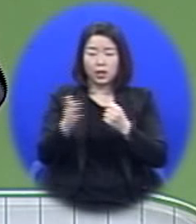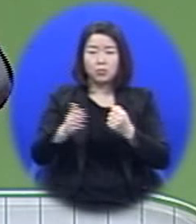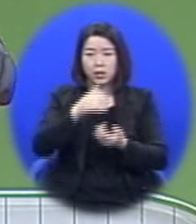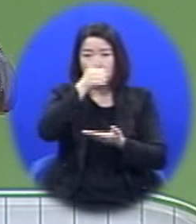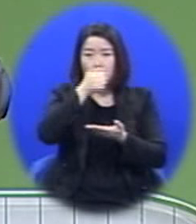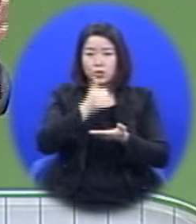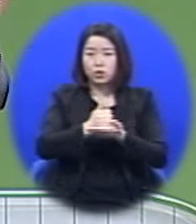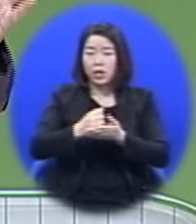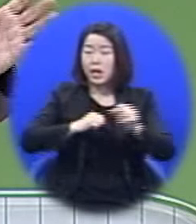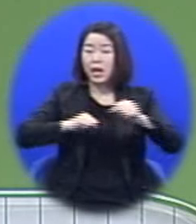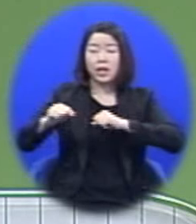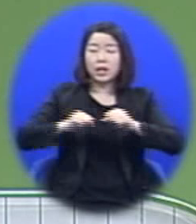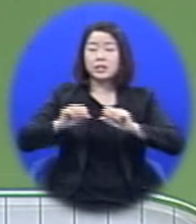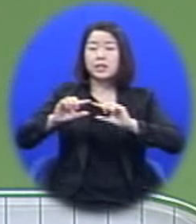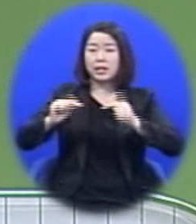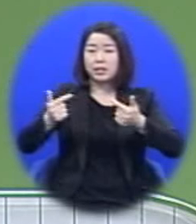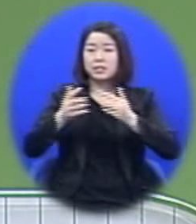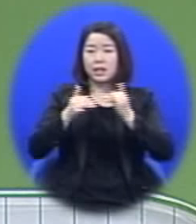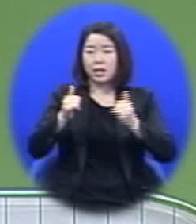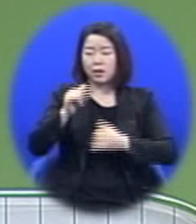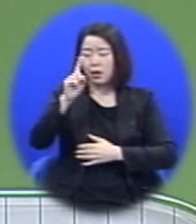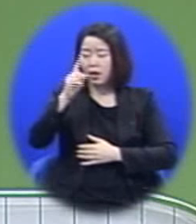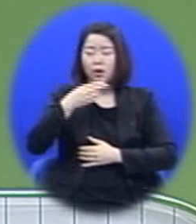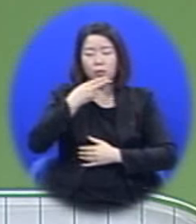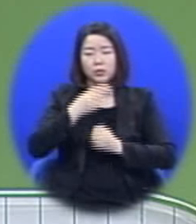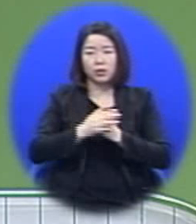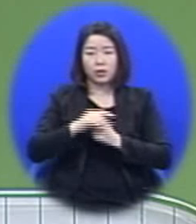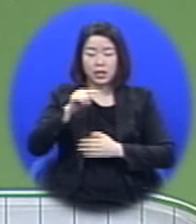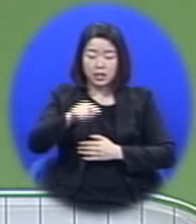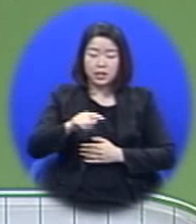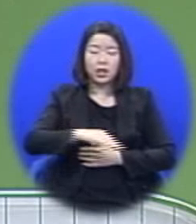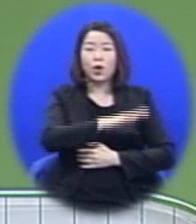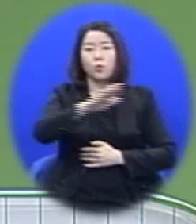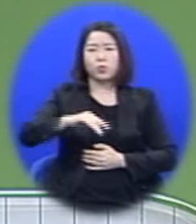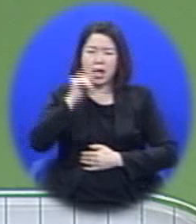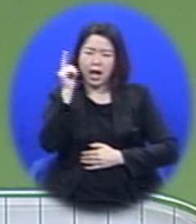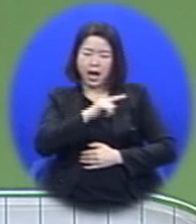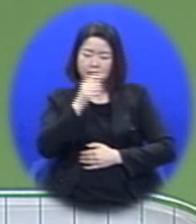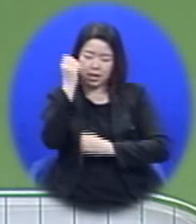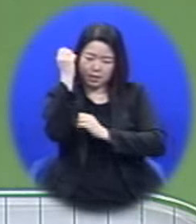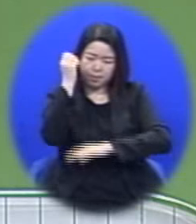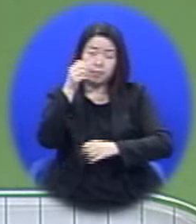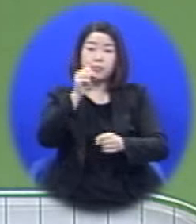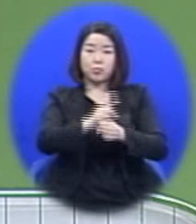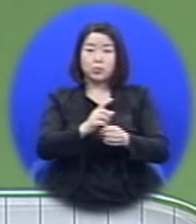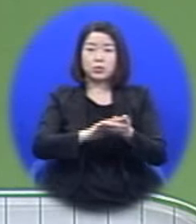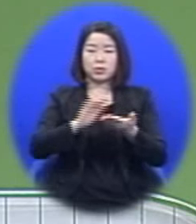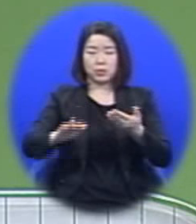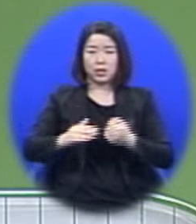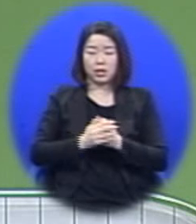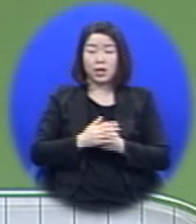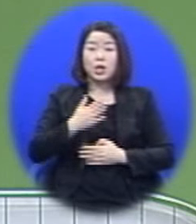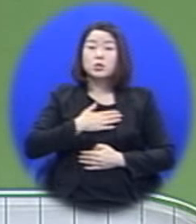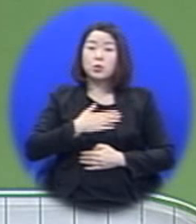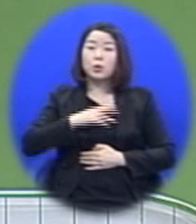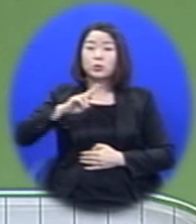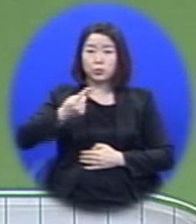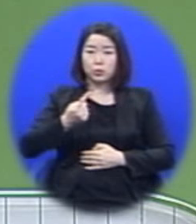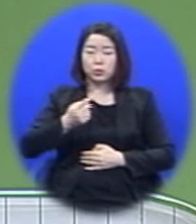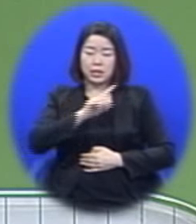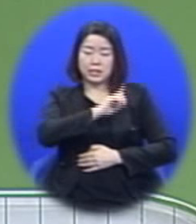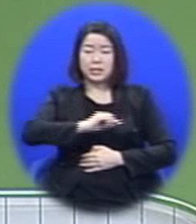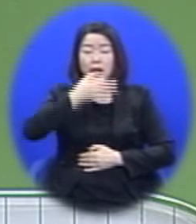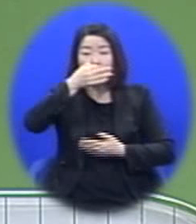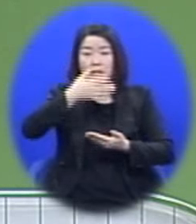죄를 안 짓는 사람 아무도 없어요. 그게 우리들의 악한 본성이에요. 저에게 있어서 가장 힘든 일,